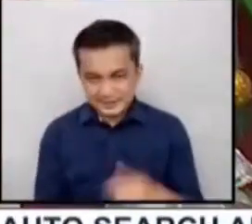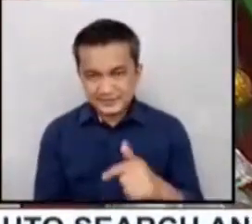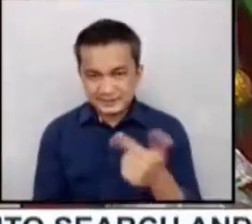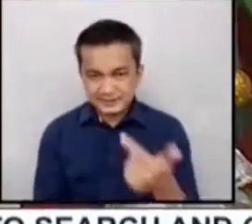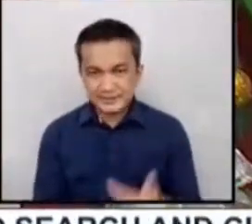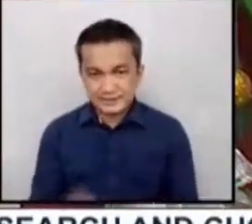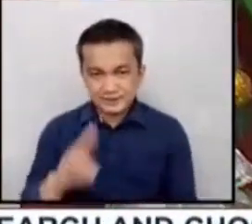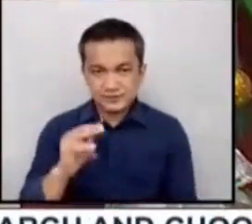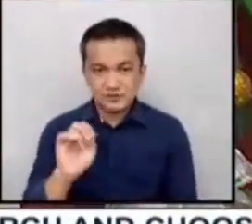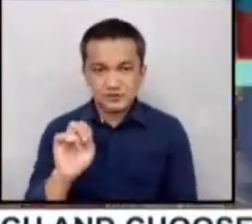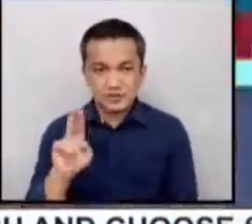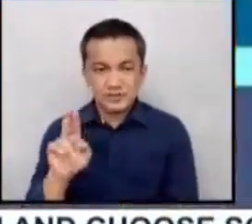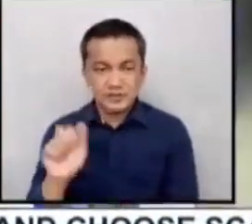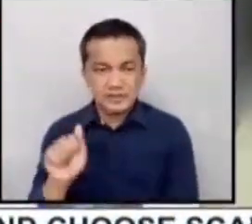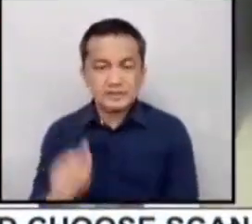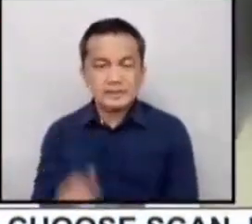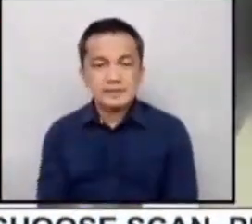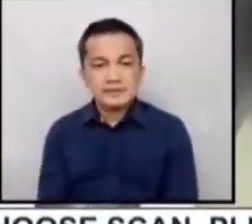Shine, Joshua.